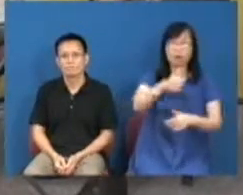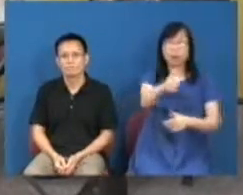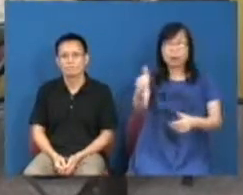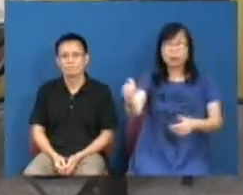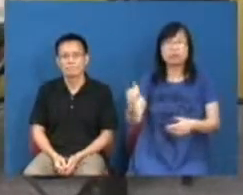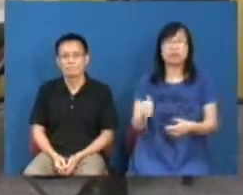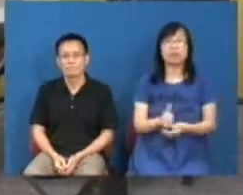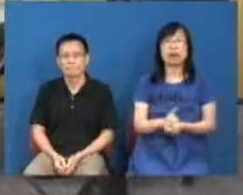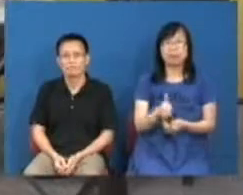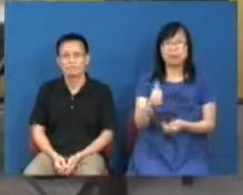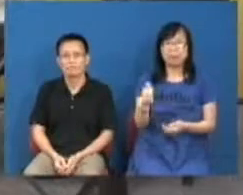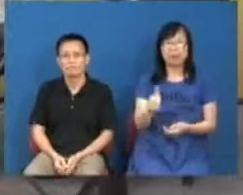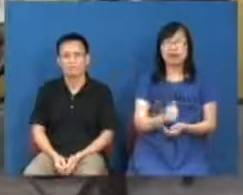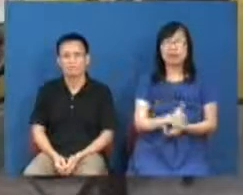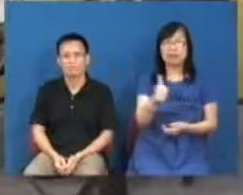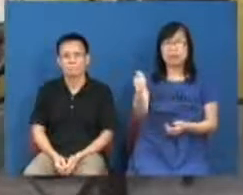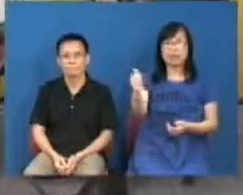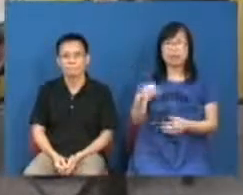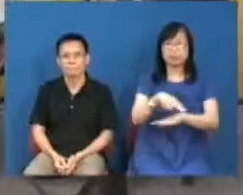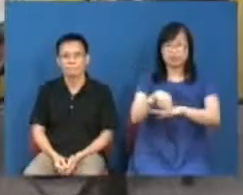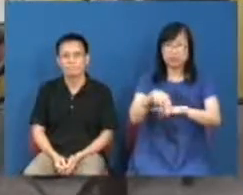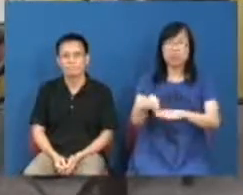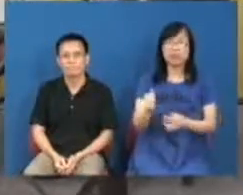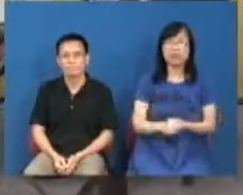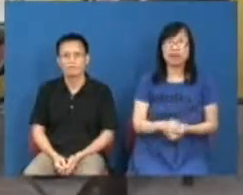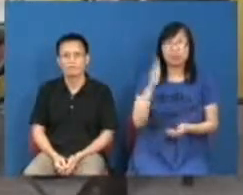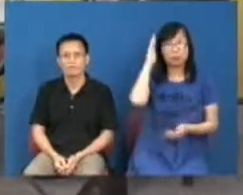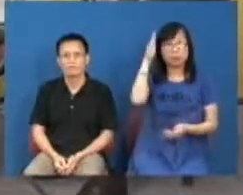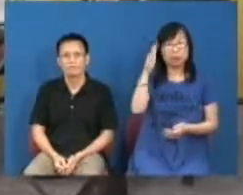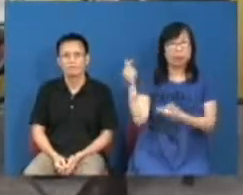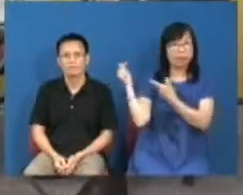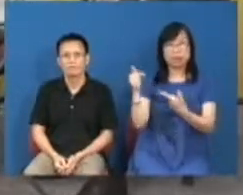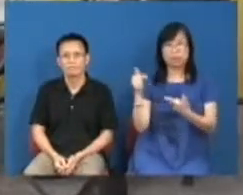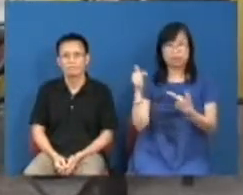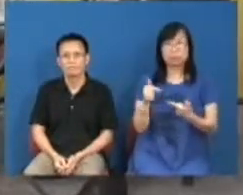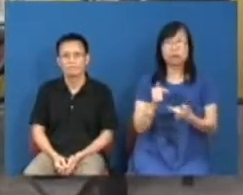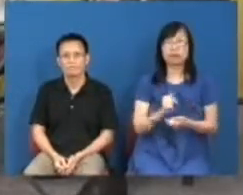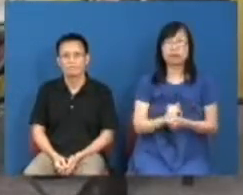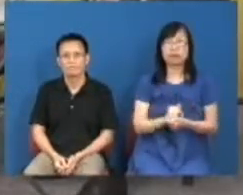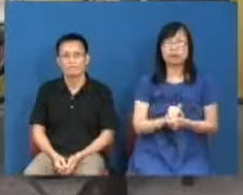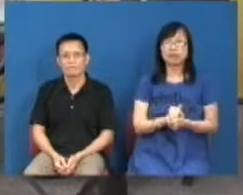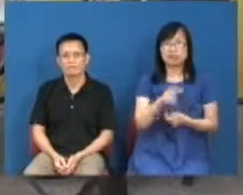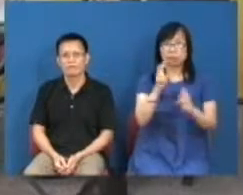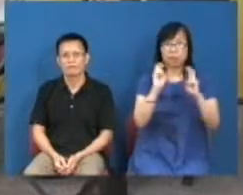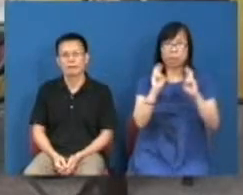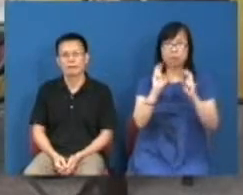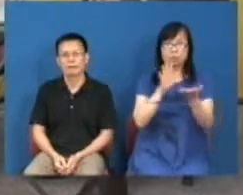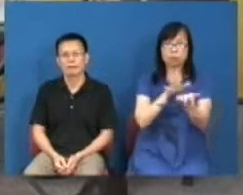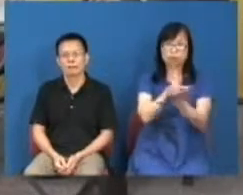兩位啊 ，Thank you Raymond， 係啦，同埋 Jackie， 好多謝。 係啦，咁嚟緊我哋繼續咧，就就住專業動力